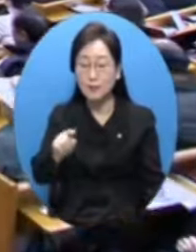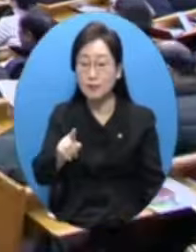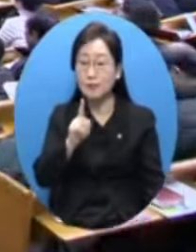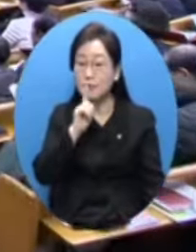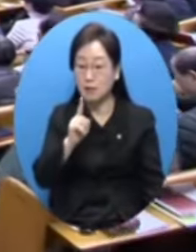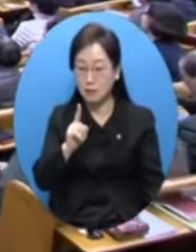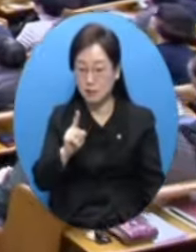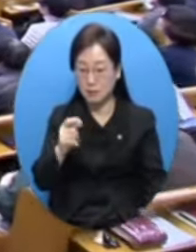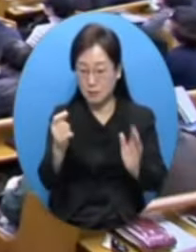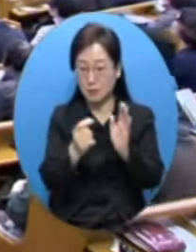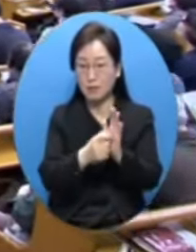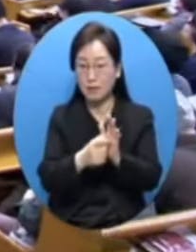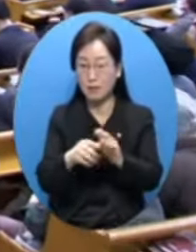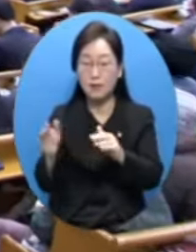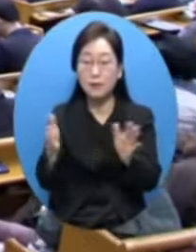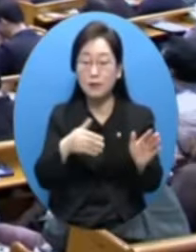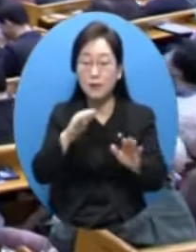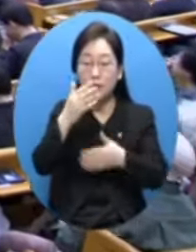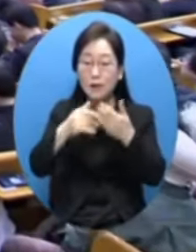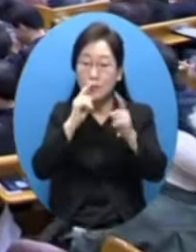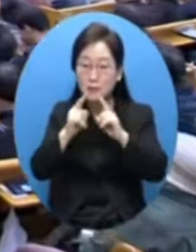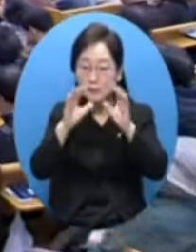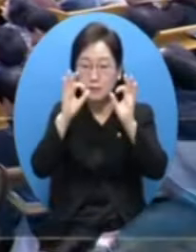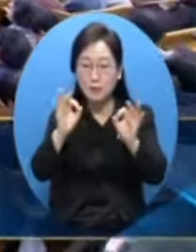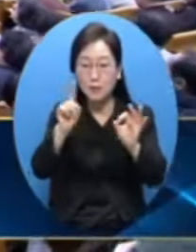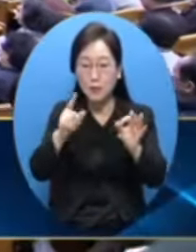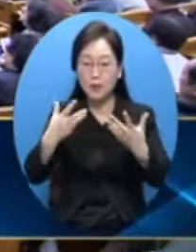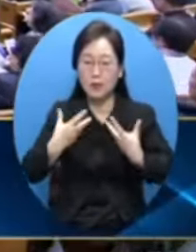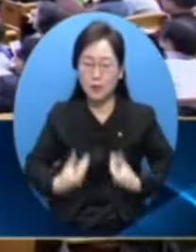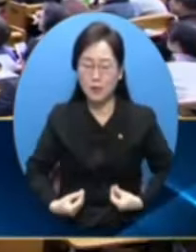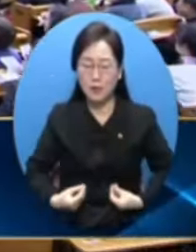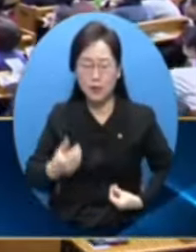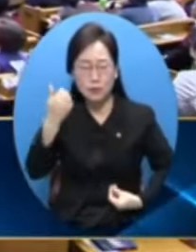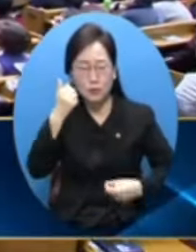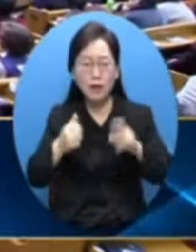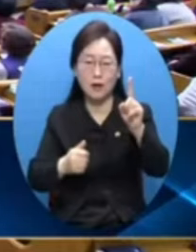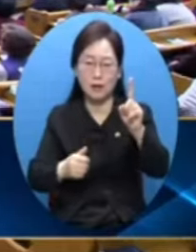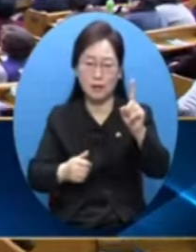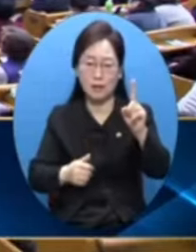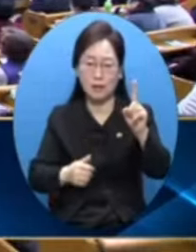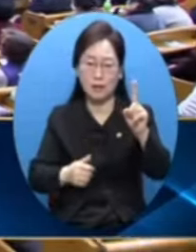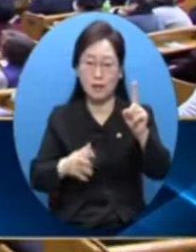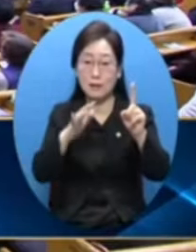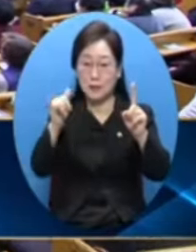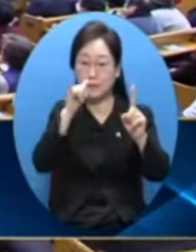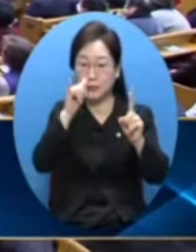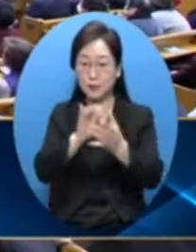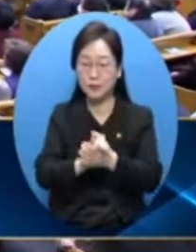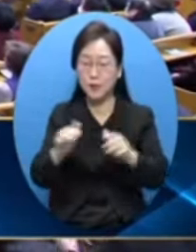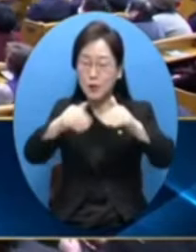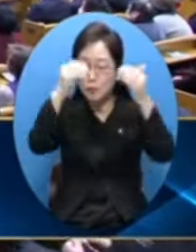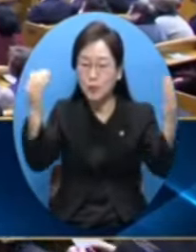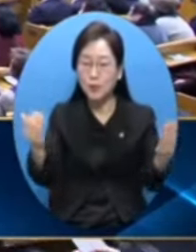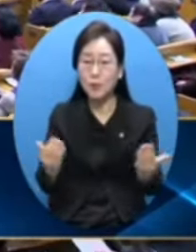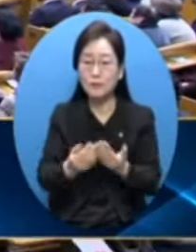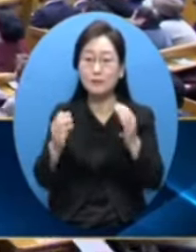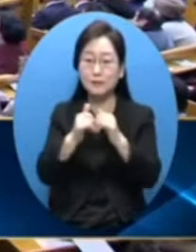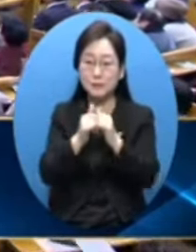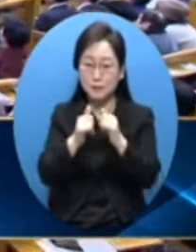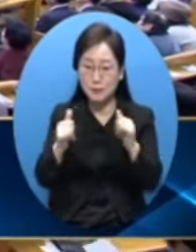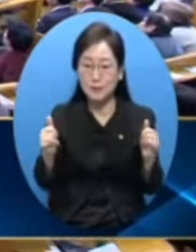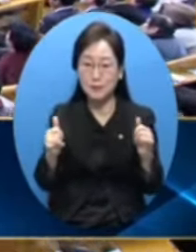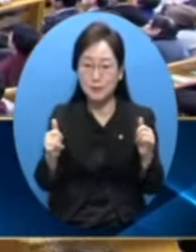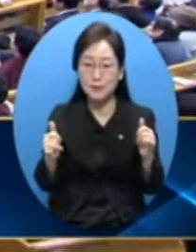말씀하셨습니다. 그런데 오늘 말씀 보니까 절망에 처한 한 사람이 등장합니다. 모든 사람이